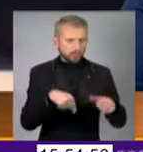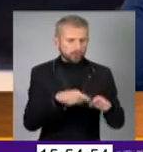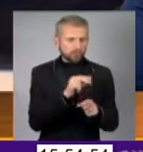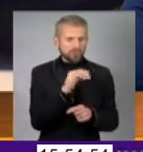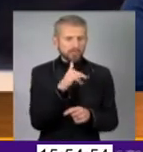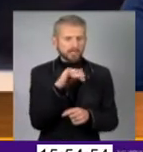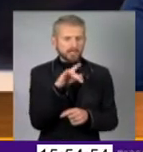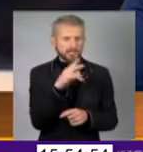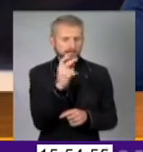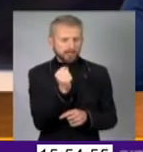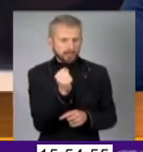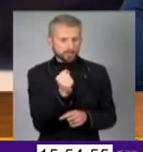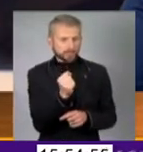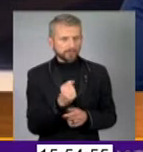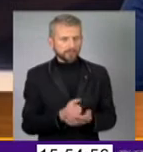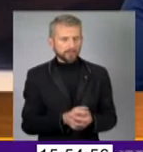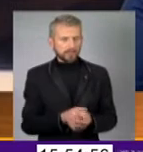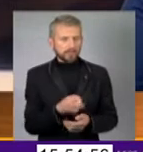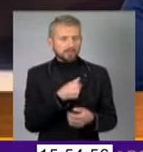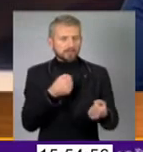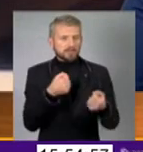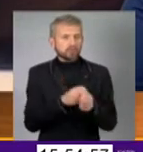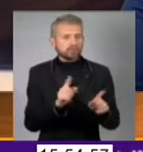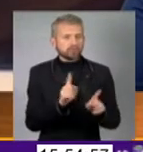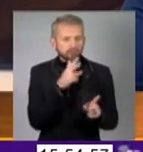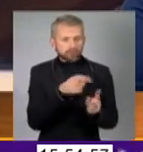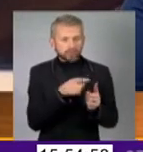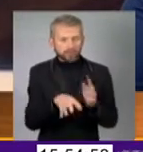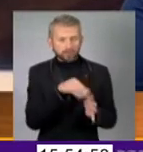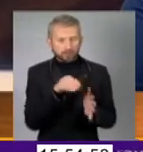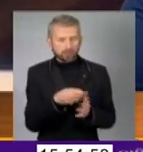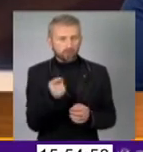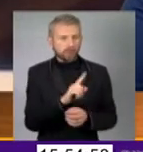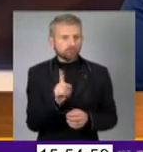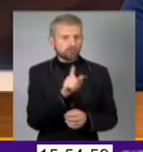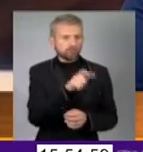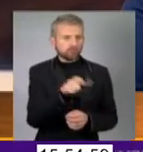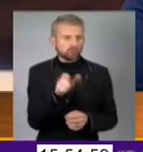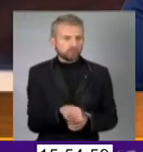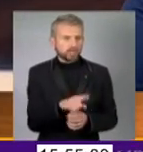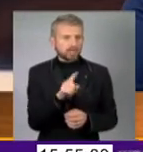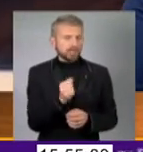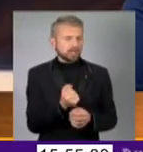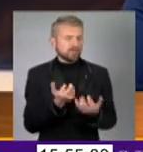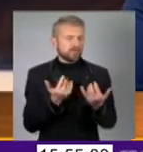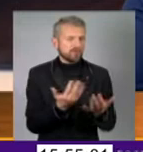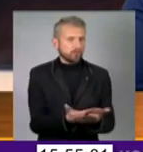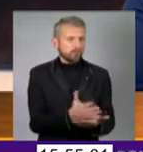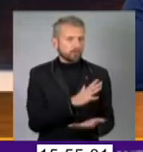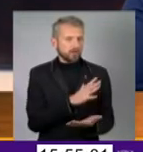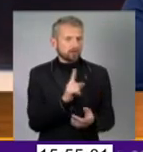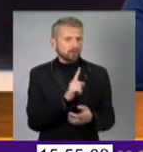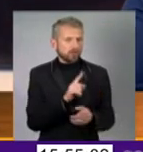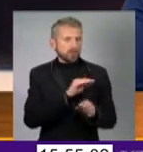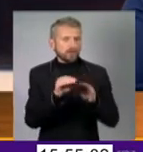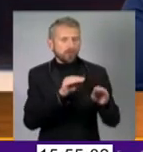Чигиринська. Ми коли ми стикнулися з чим під час виборчого процесу? Про те, що люди, як за вимогу виставили, про те, що не